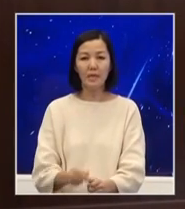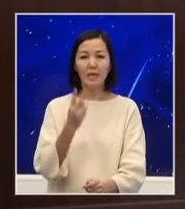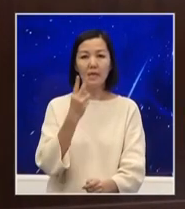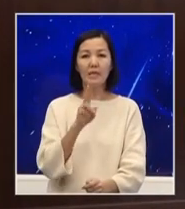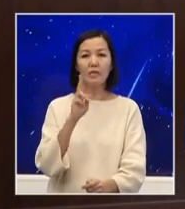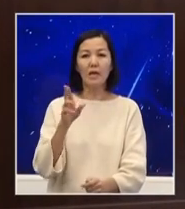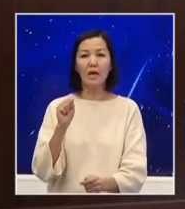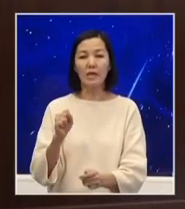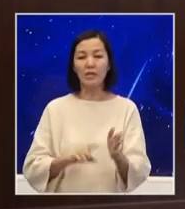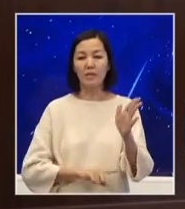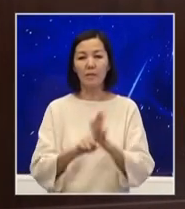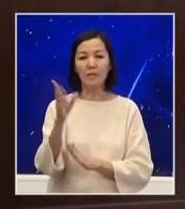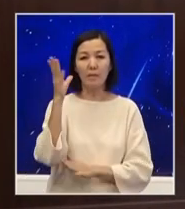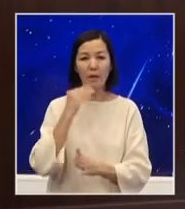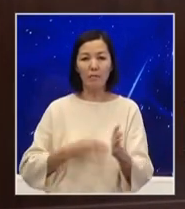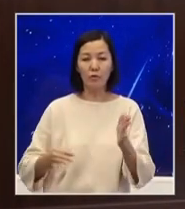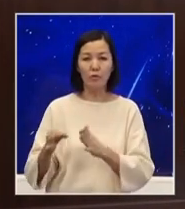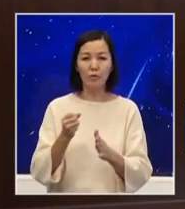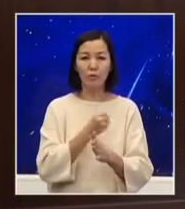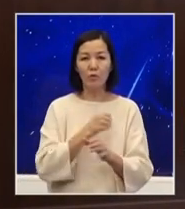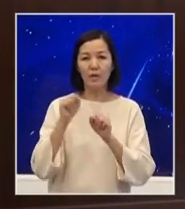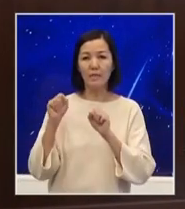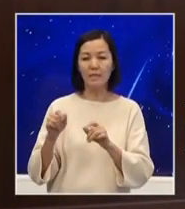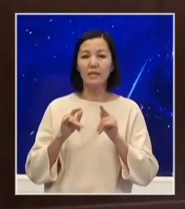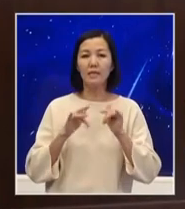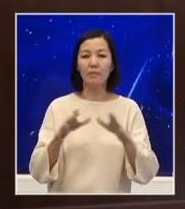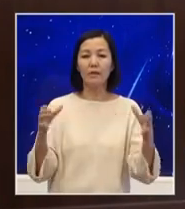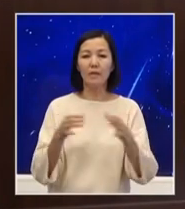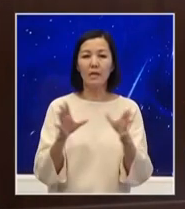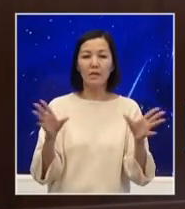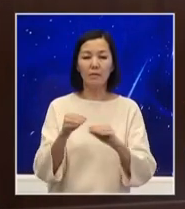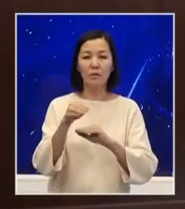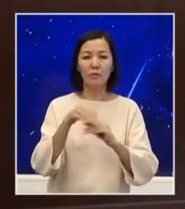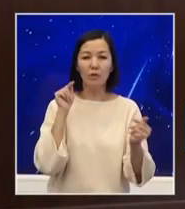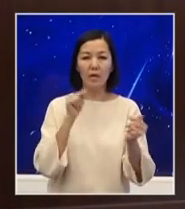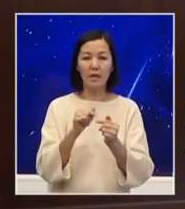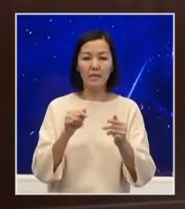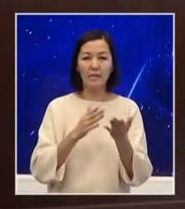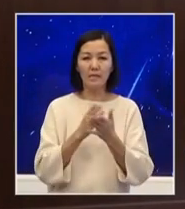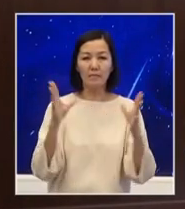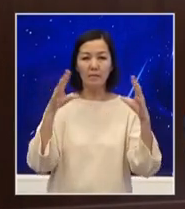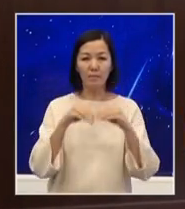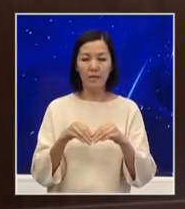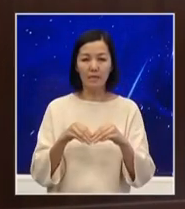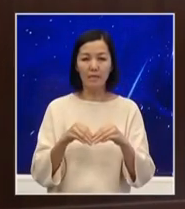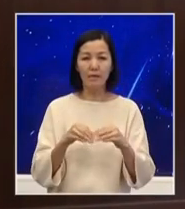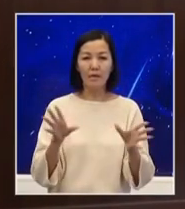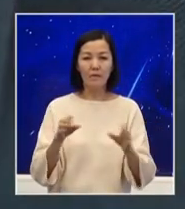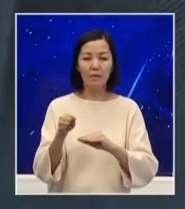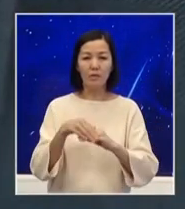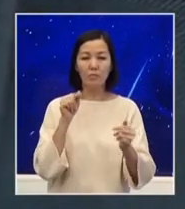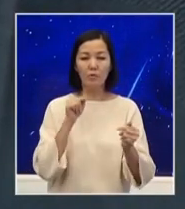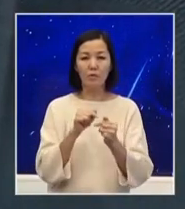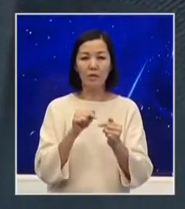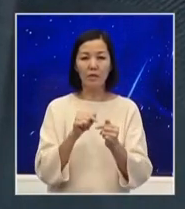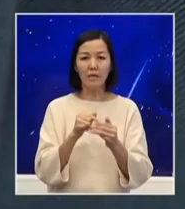2 қарашадан бастап Алматы облысының қорғаныс істері жөніндегі департаменті сыбайлас жемқорлыққа қарсы қызметпен бірлесіп, сыбайлас жемқорлық